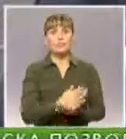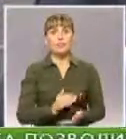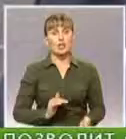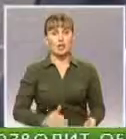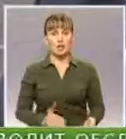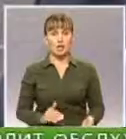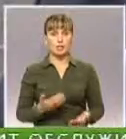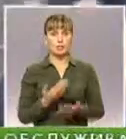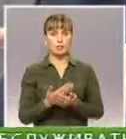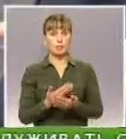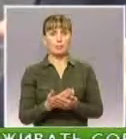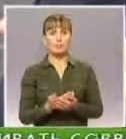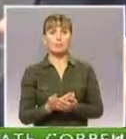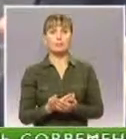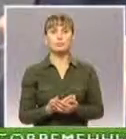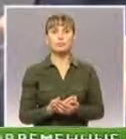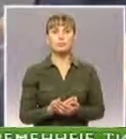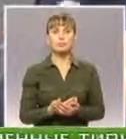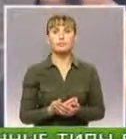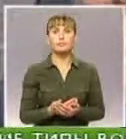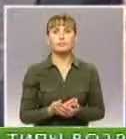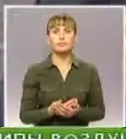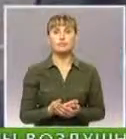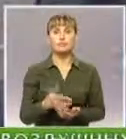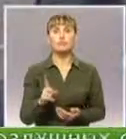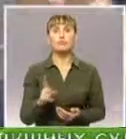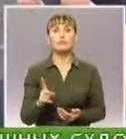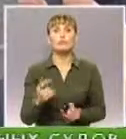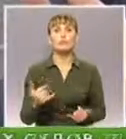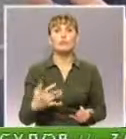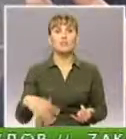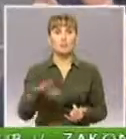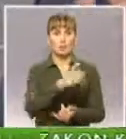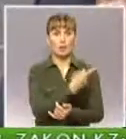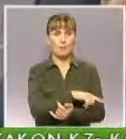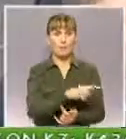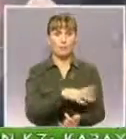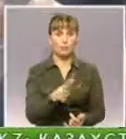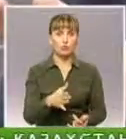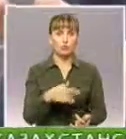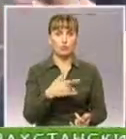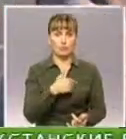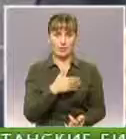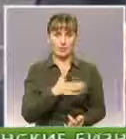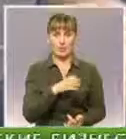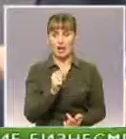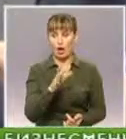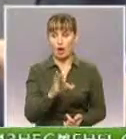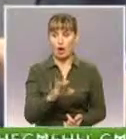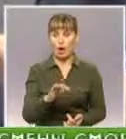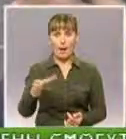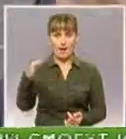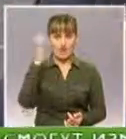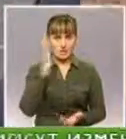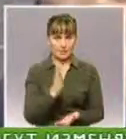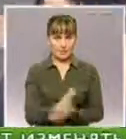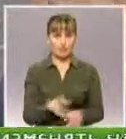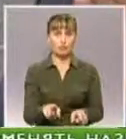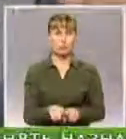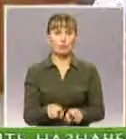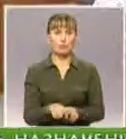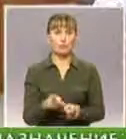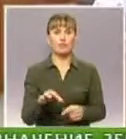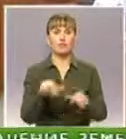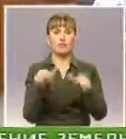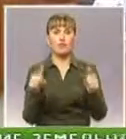частные. Мы что, теперь все больницы будем выпивать АО и приватизировать? Образование есть тоже, так сказать, две